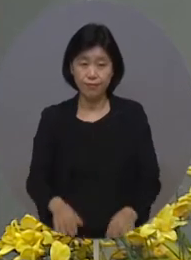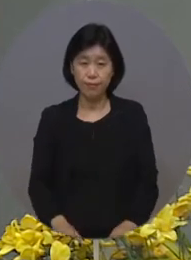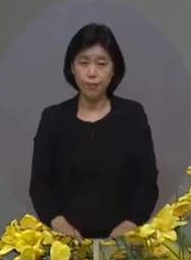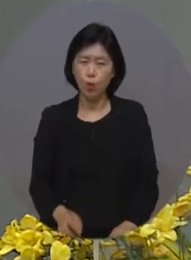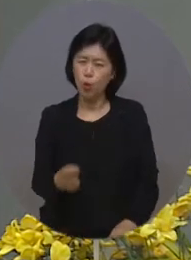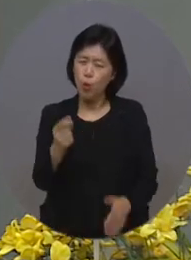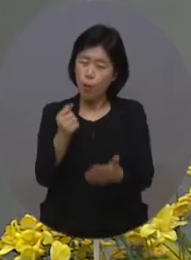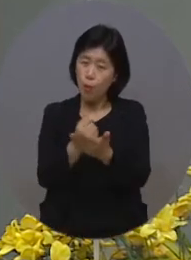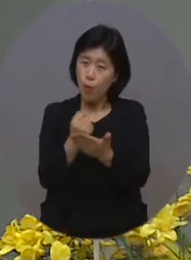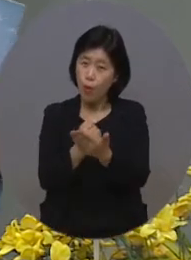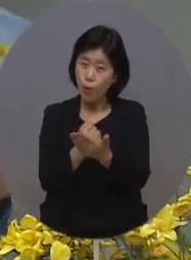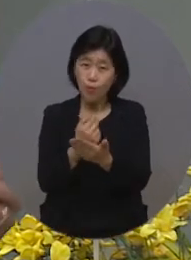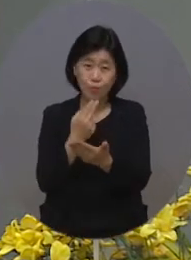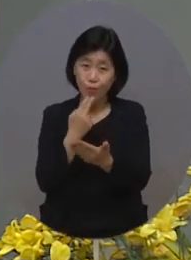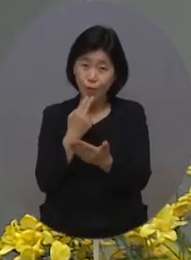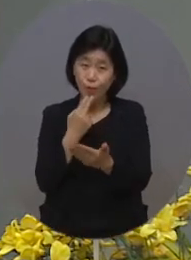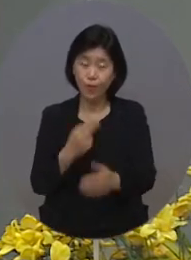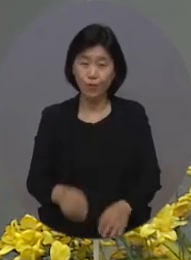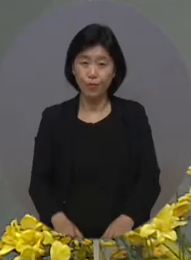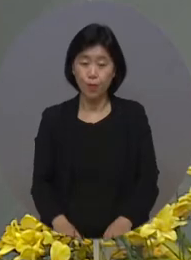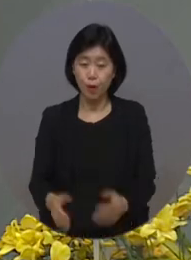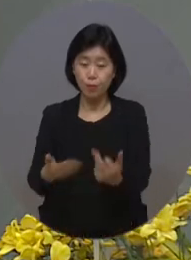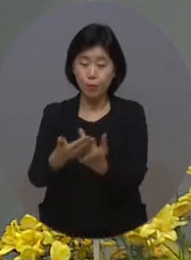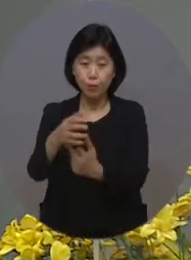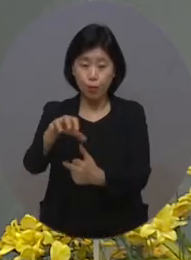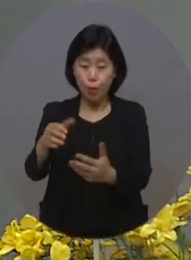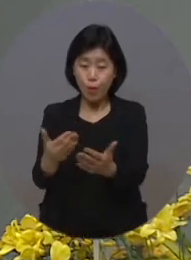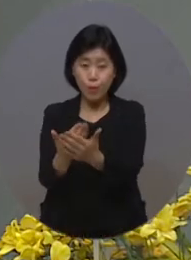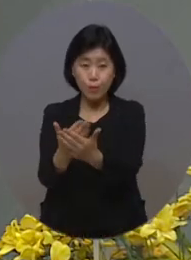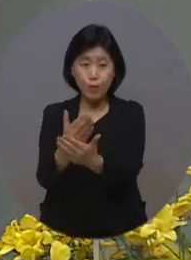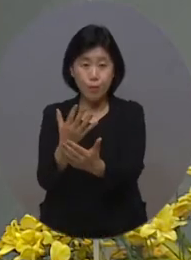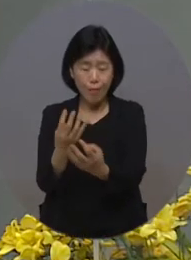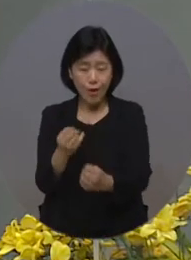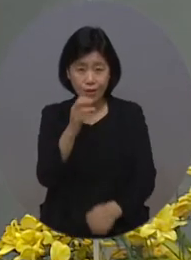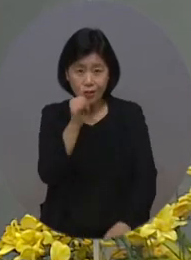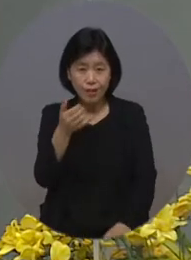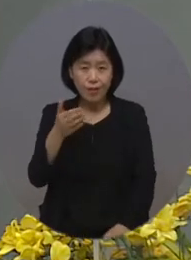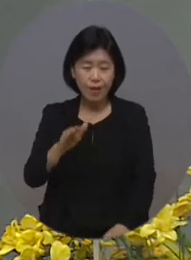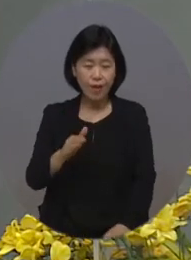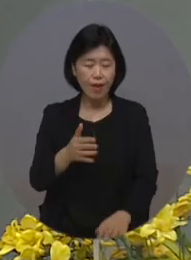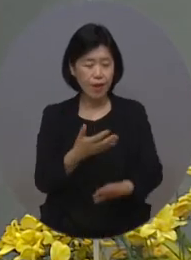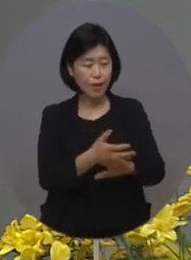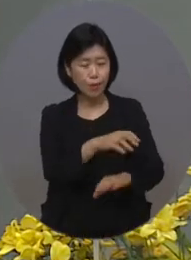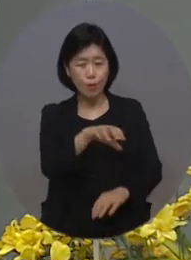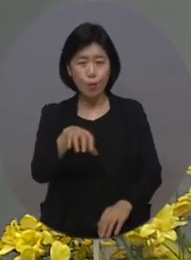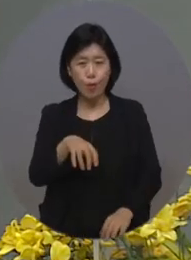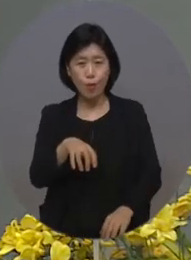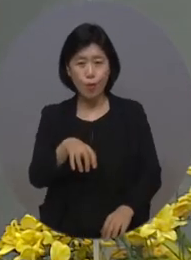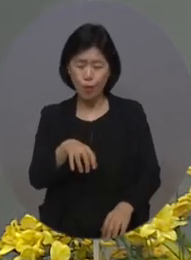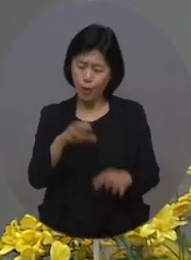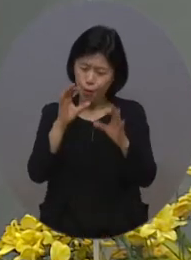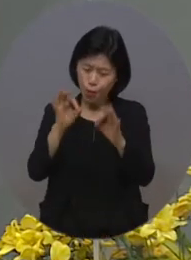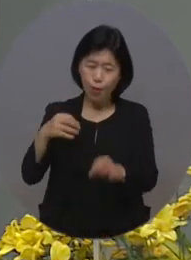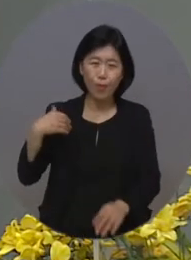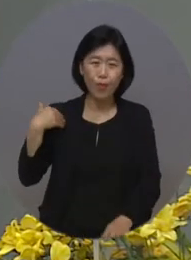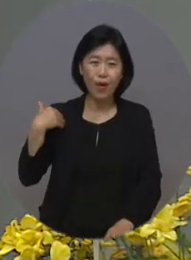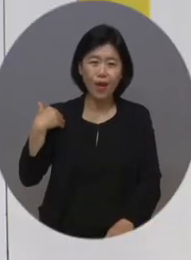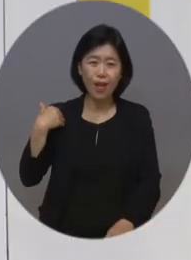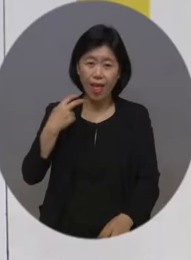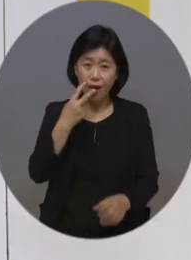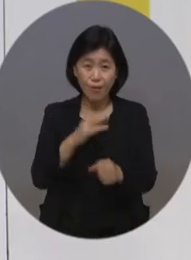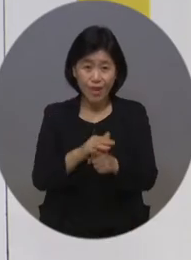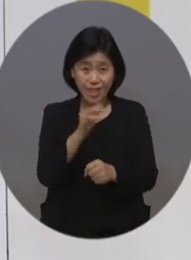발전되어 있는 게 왜 이 전국에서는 문 알려졌을 까 그 억울한 게 악어를 구김이 있으세요 아 거야 아